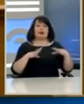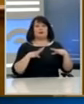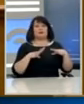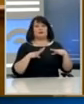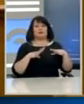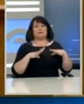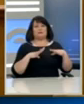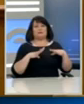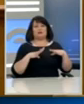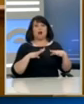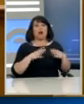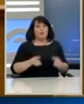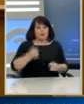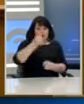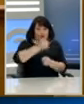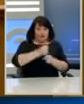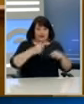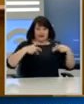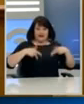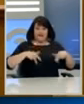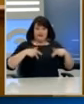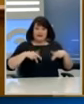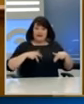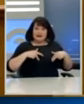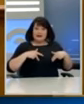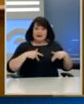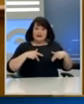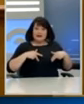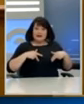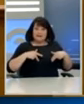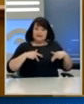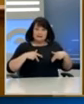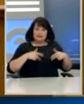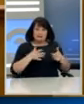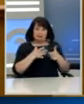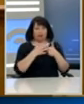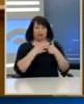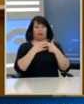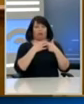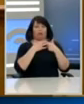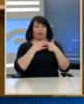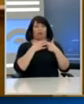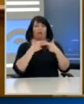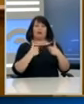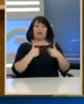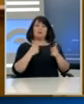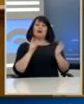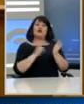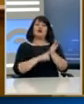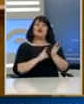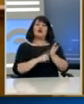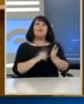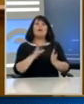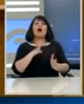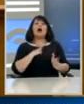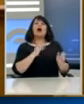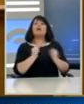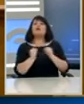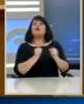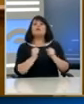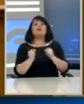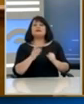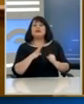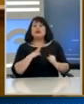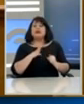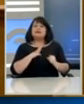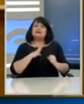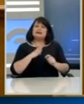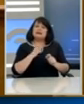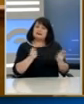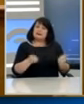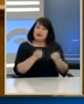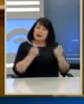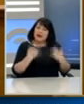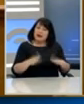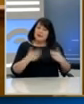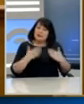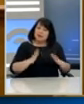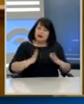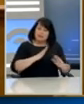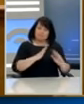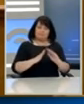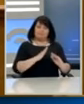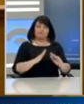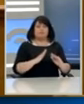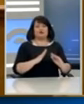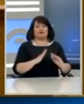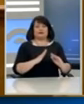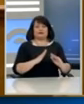μέρες της διακυβέρνησής μας σε συνθήκες δημοσιονομικής ασφυξίας με τον νόμο για την ανθρωπιστική κρίση. Τα μέτρα που αποτυπώνονται